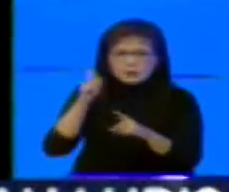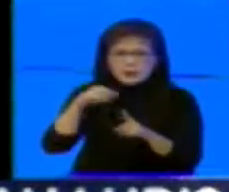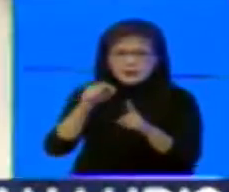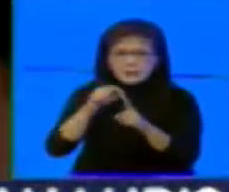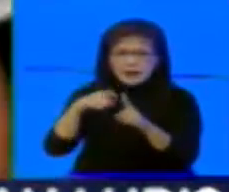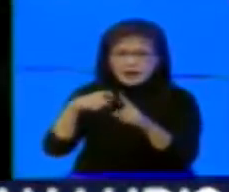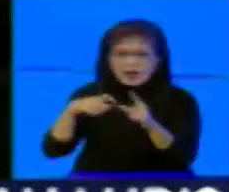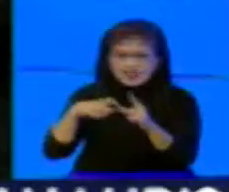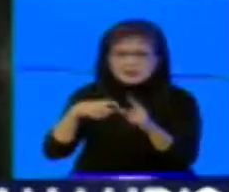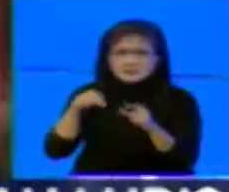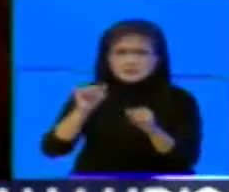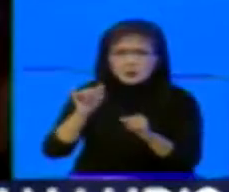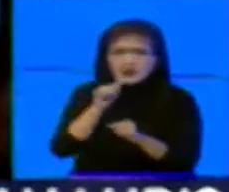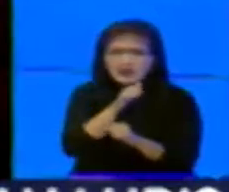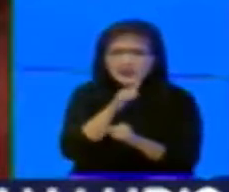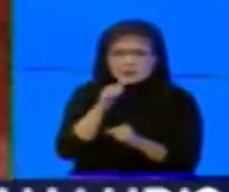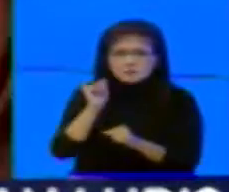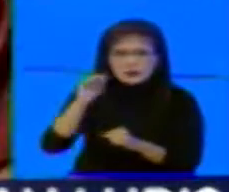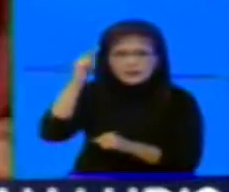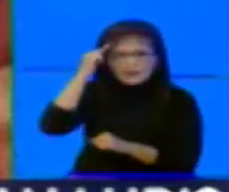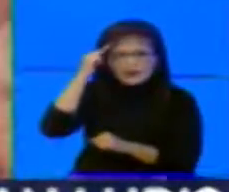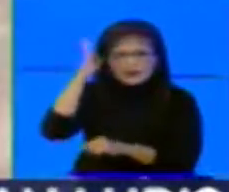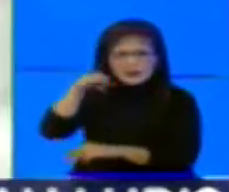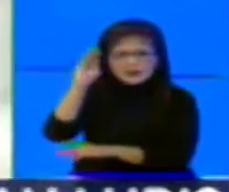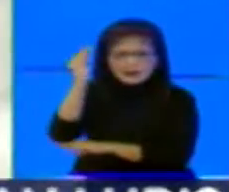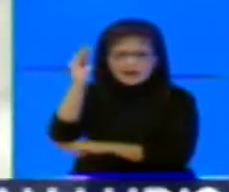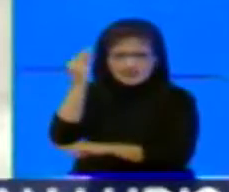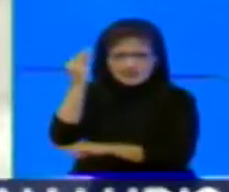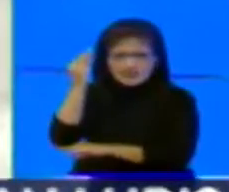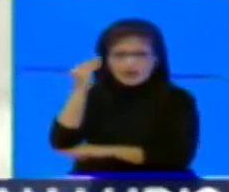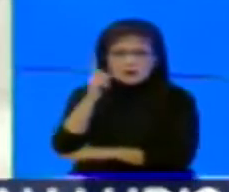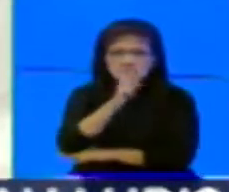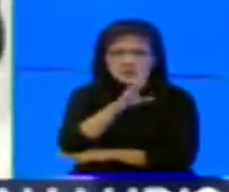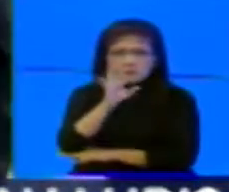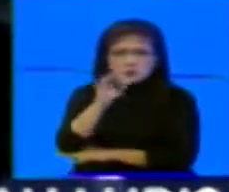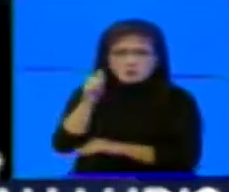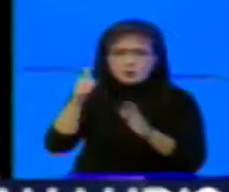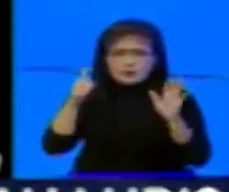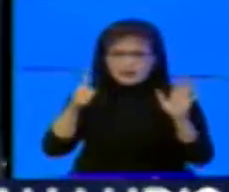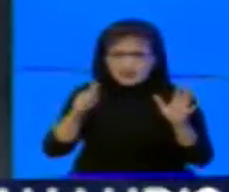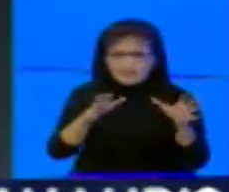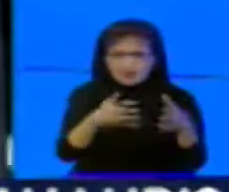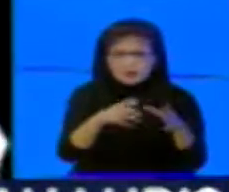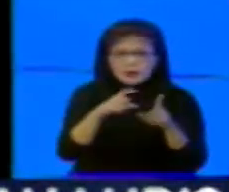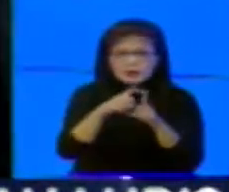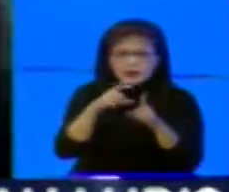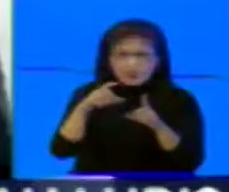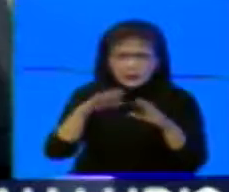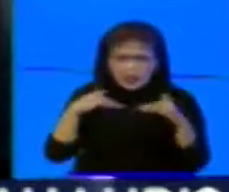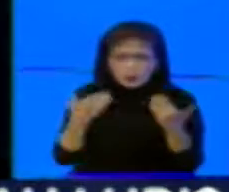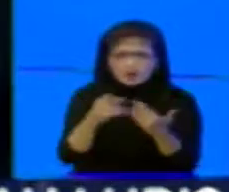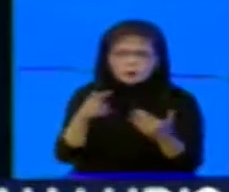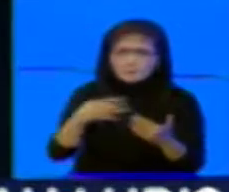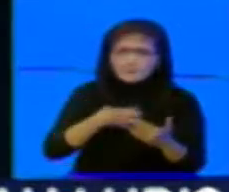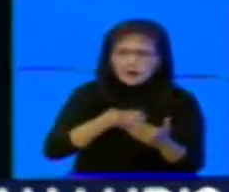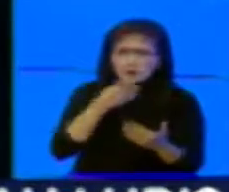mendampingi Anies Baswedan memimpin Ibukota Jakarta terdapat 106 anggota dewan yang berhak memilih namun tidak